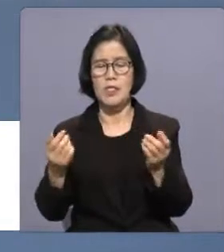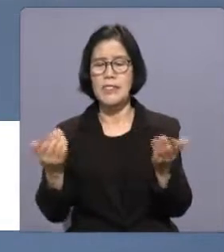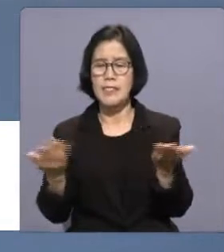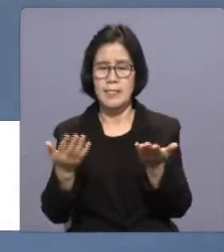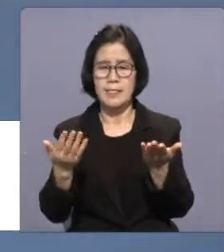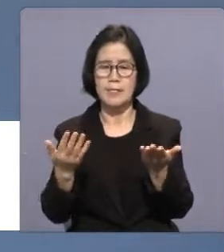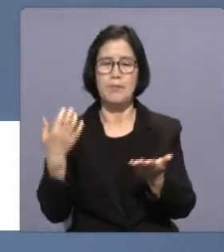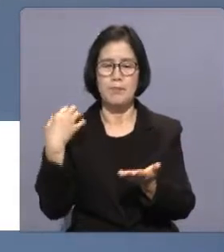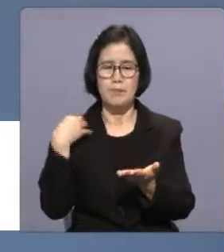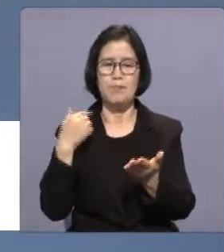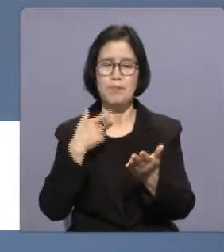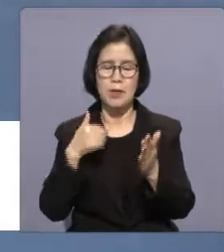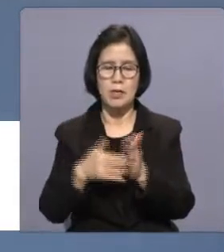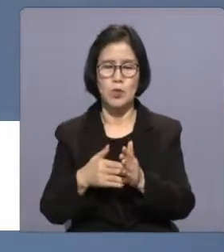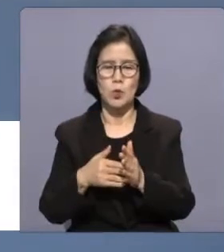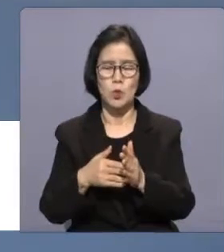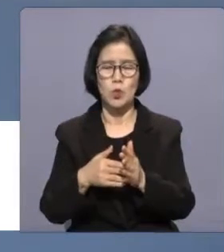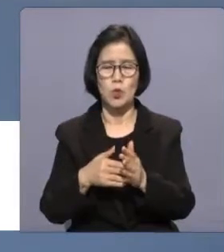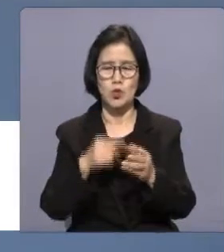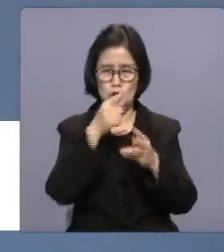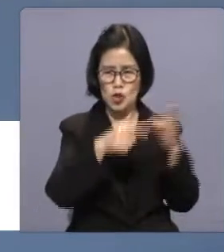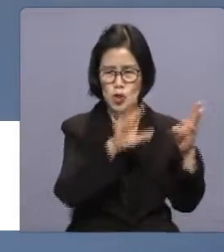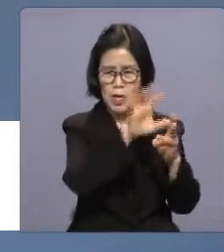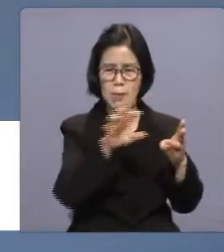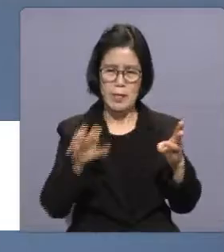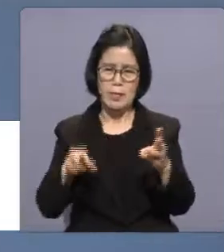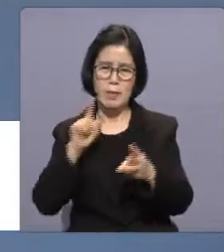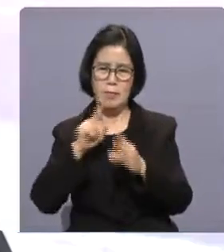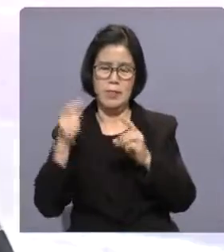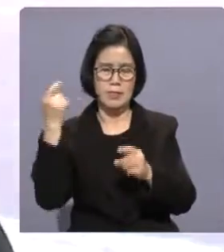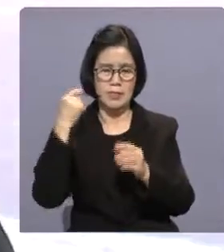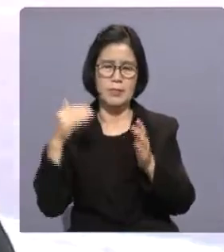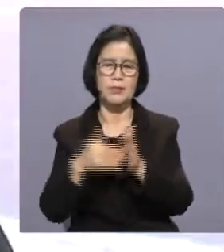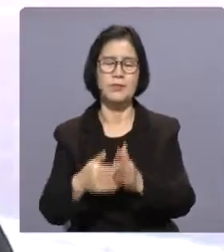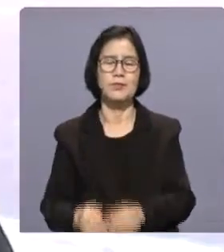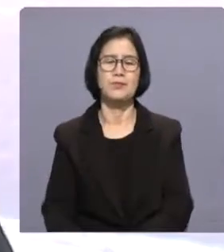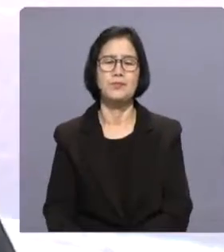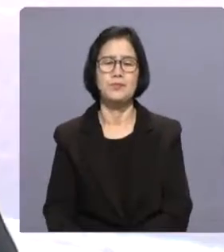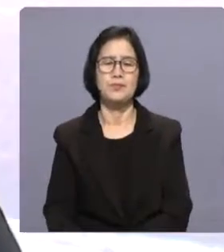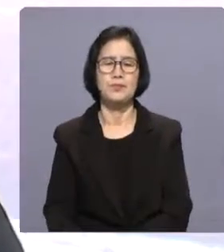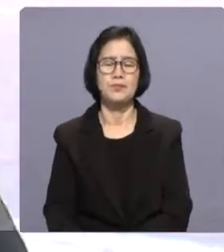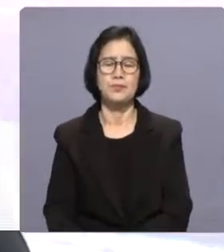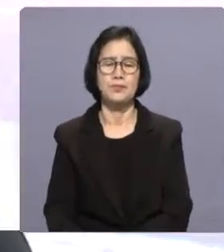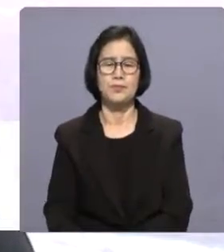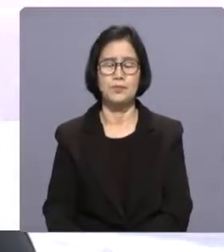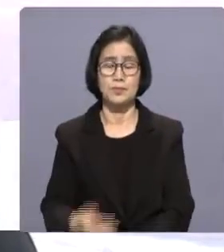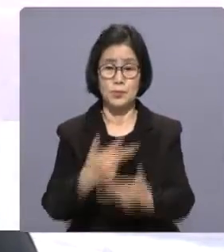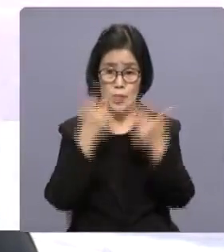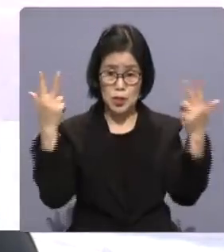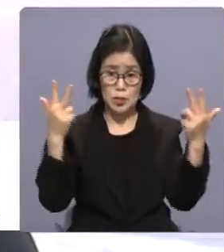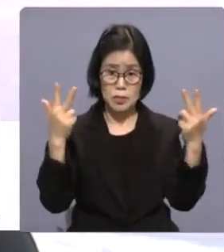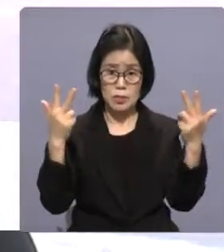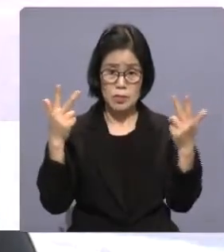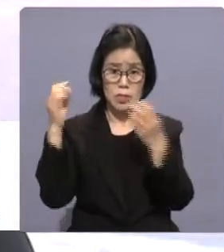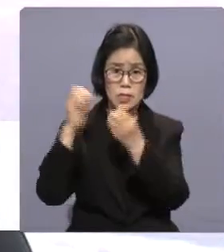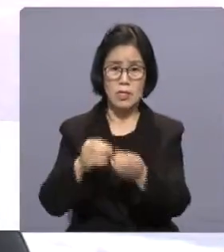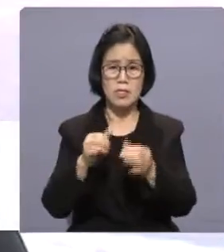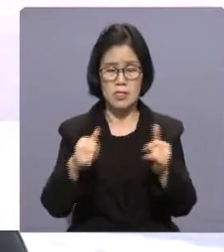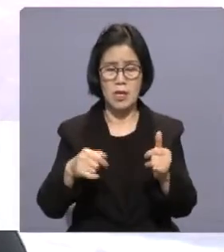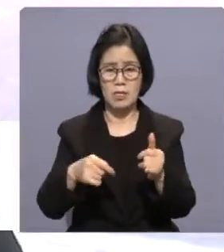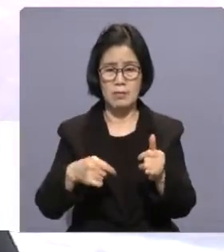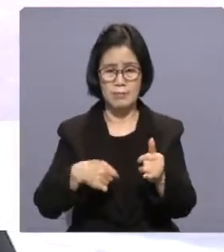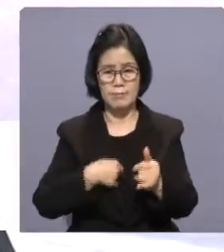했었고 또 아바타라는 말까지 듣고 있고 하기 때문에 전 지사님의 계승자를